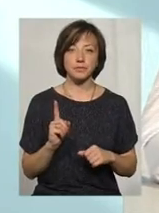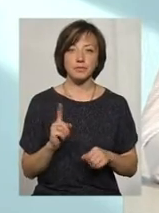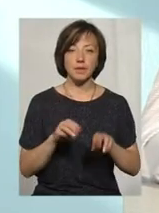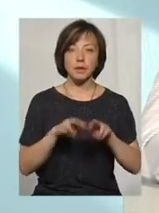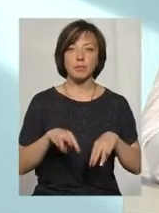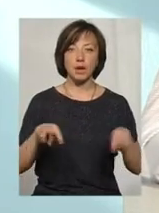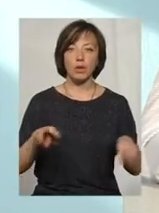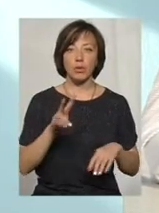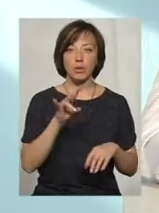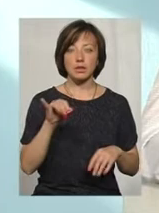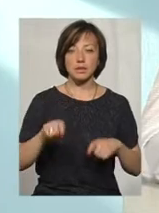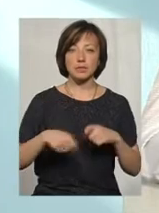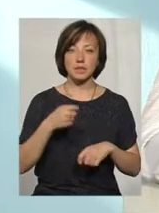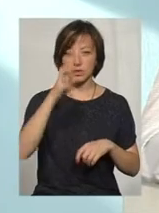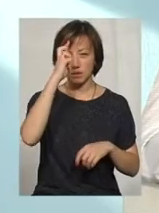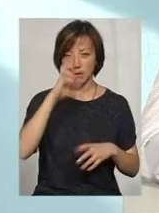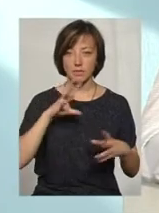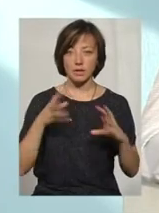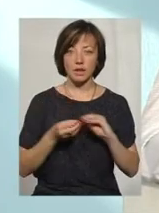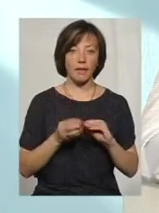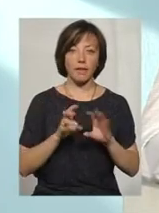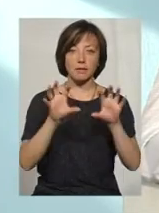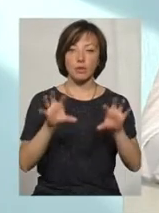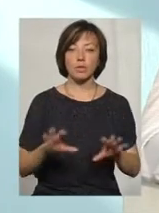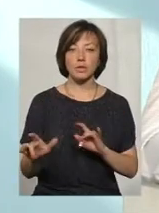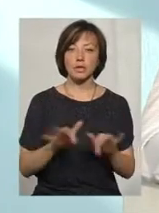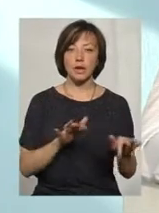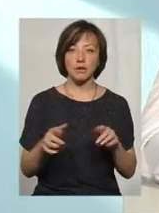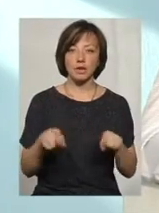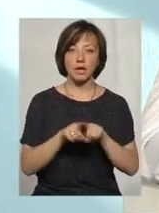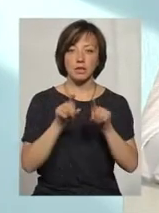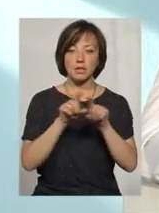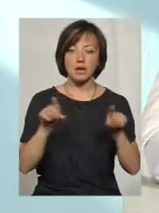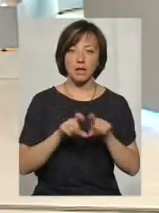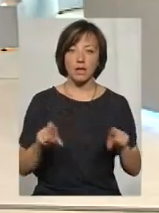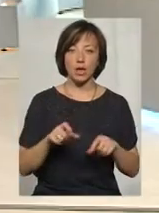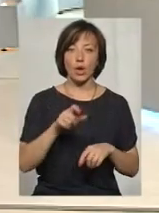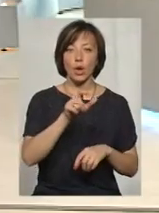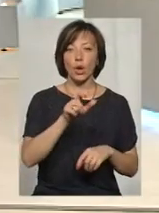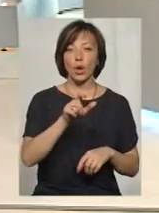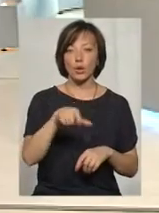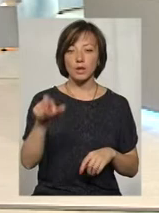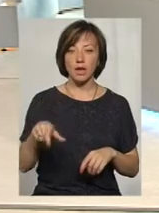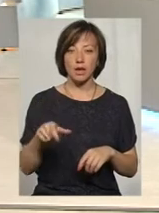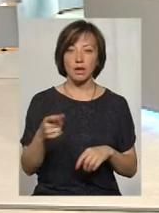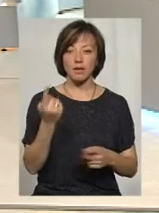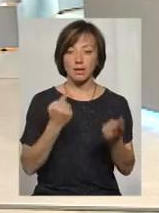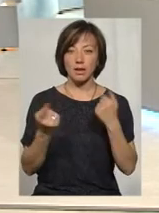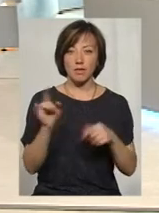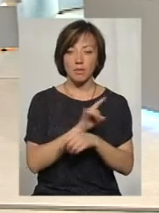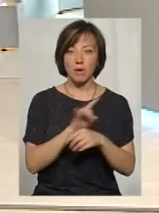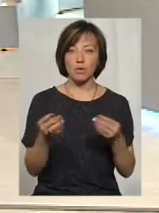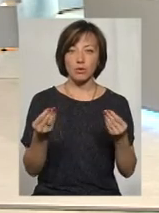мільйонні збитки державі внаслідок незаконної діяльності таких закладів. Людей, скажімо, видурюються ці кошти,